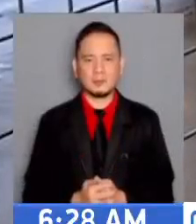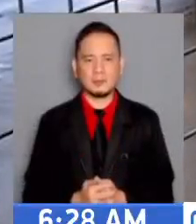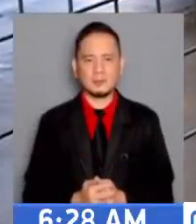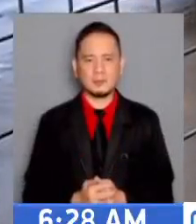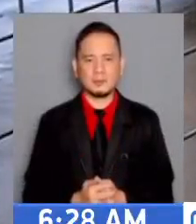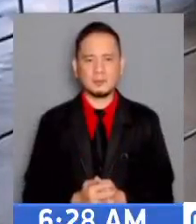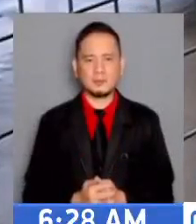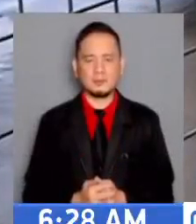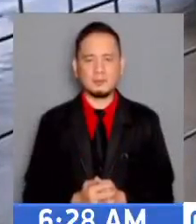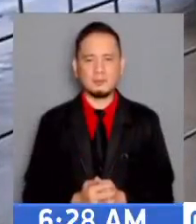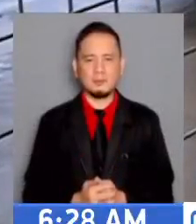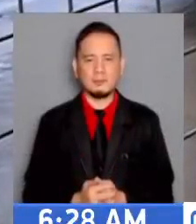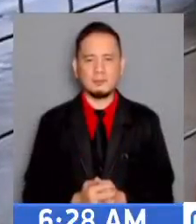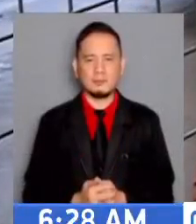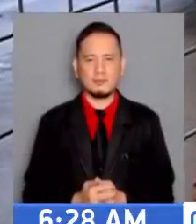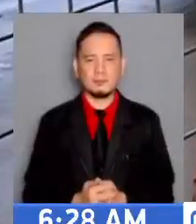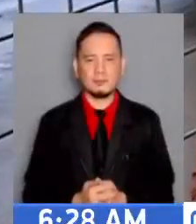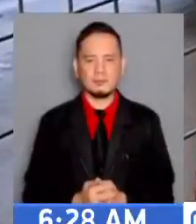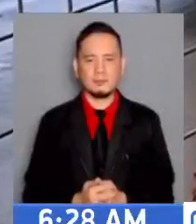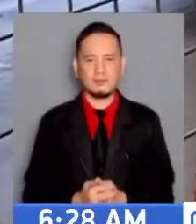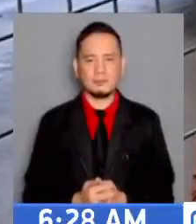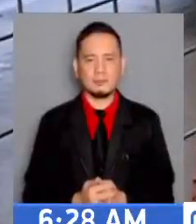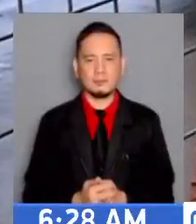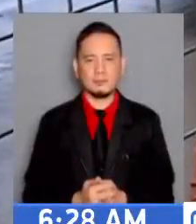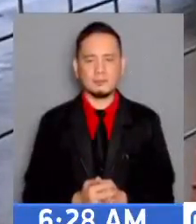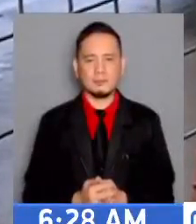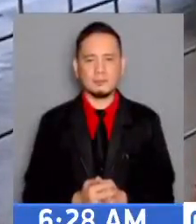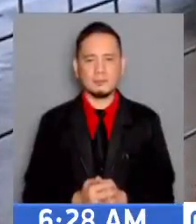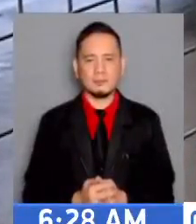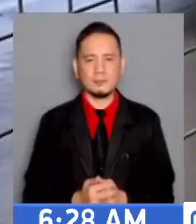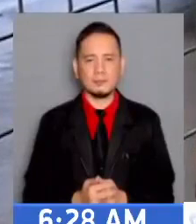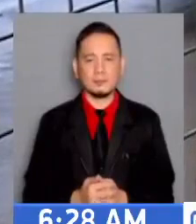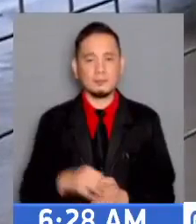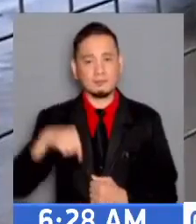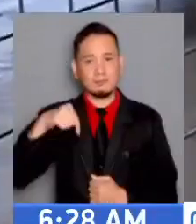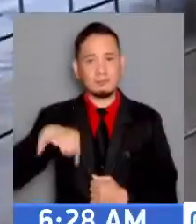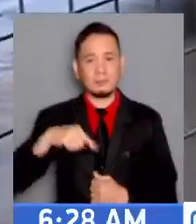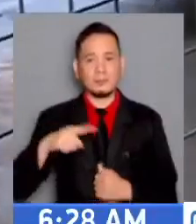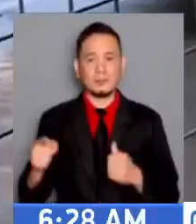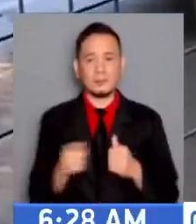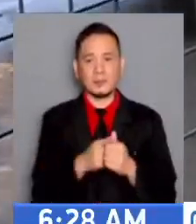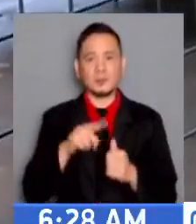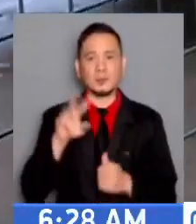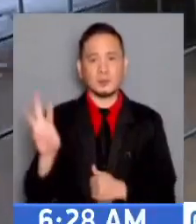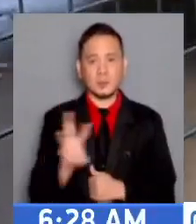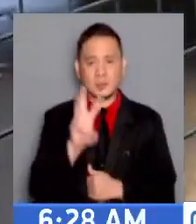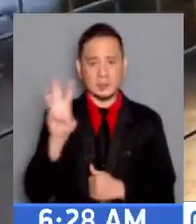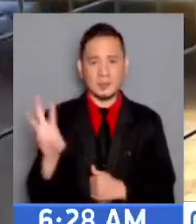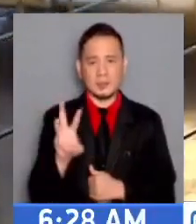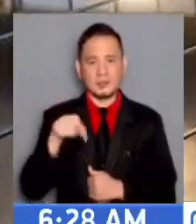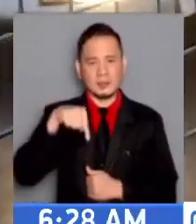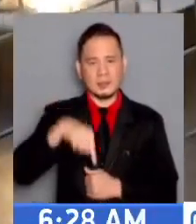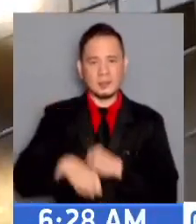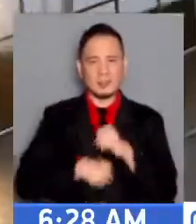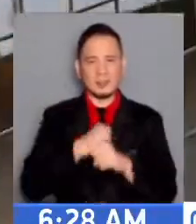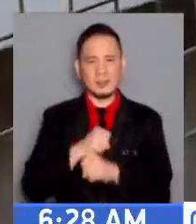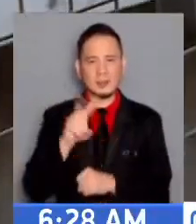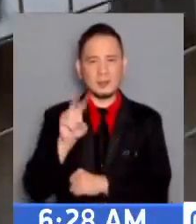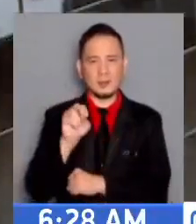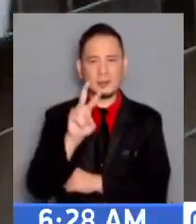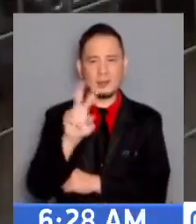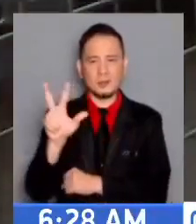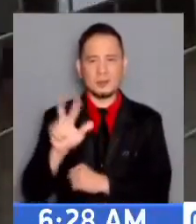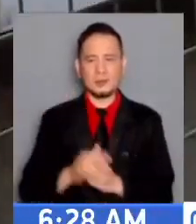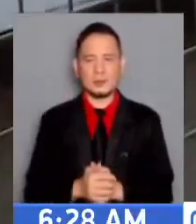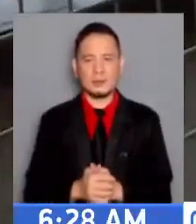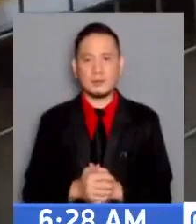unang araw po ng Biyerkules, unang Biyerkules ng bagong taon. At siyempre, dagsana po ang mga deboto dyan sa may Baclaran Church.